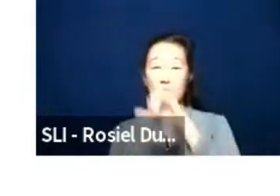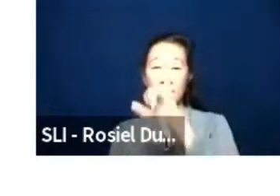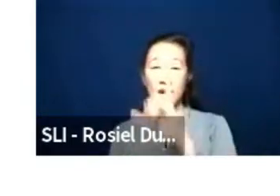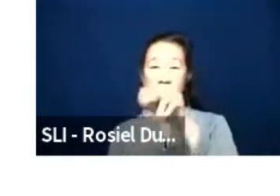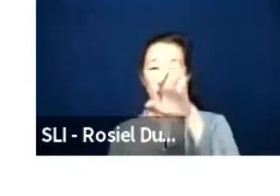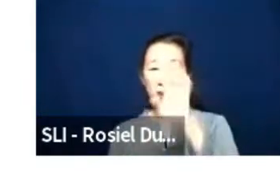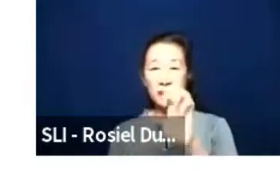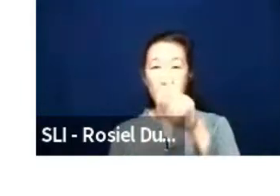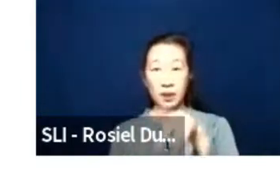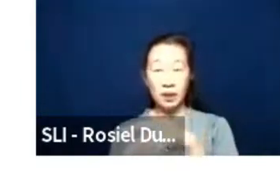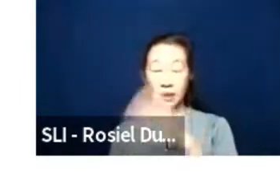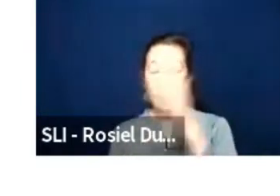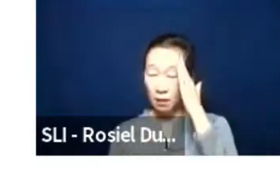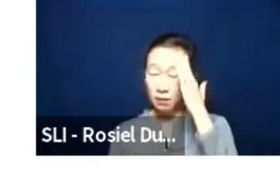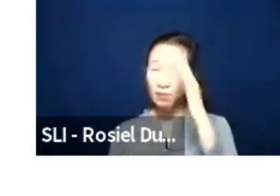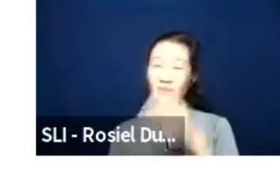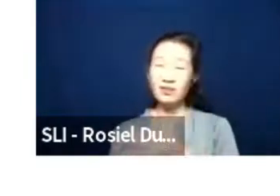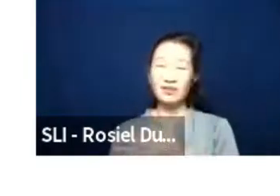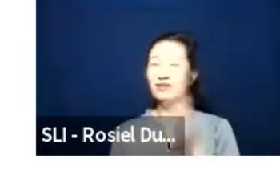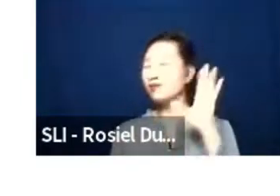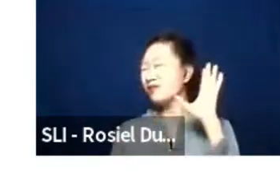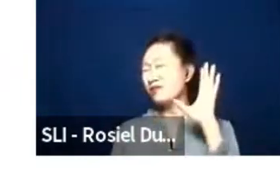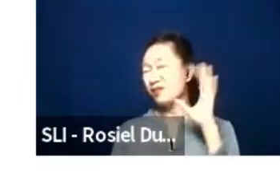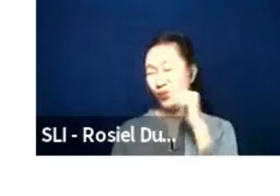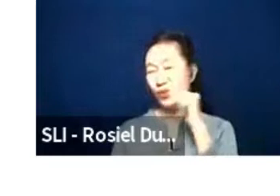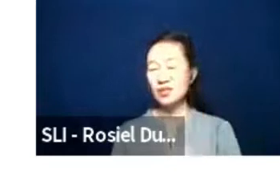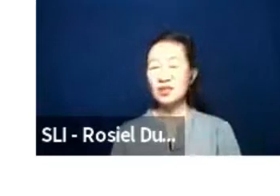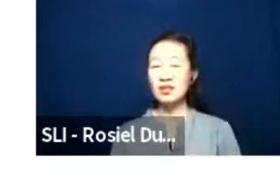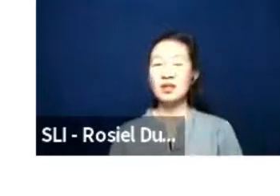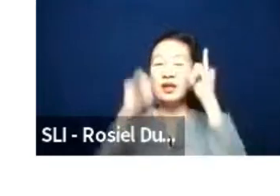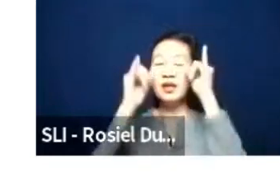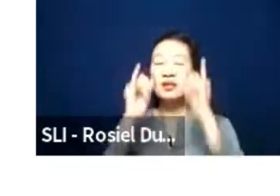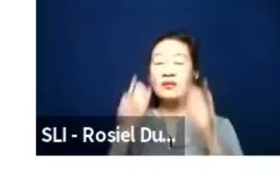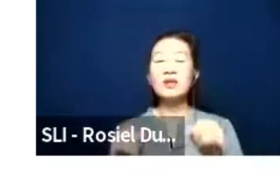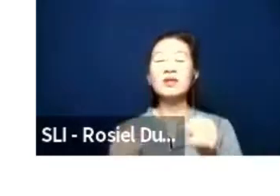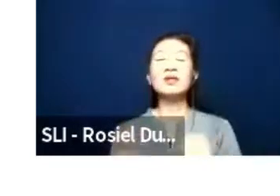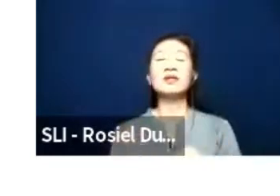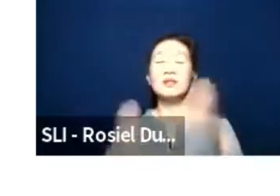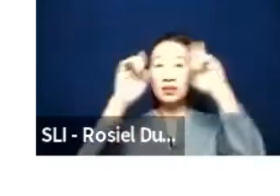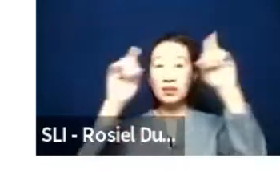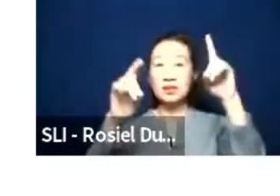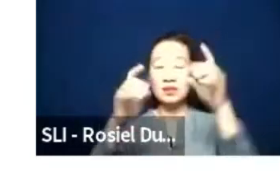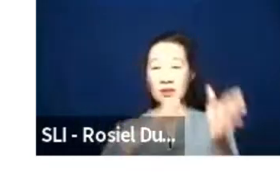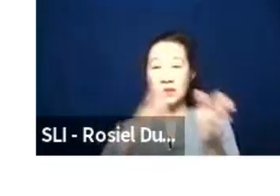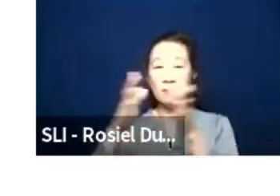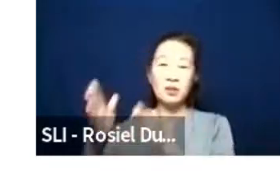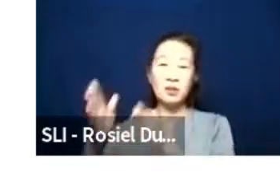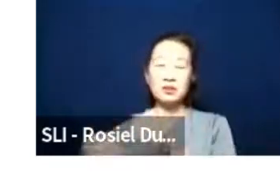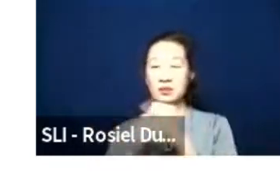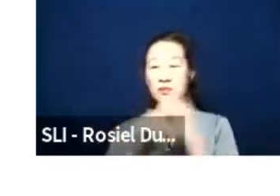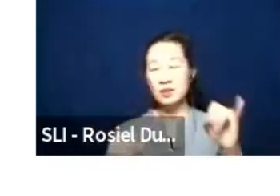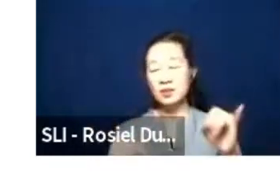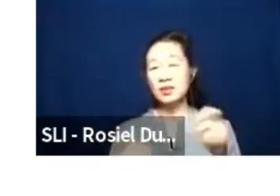alam ko po naririnig nyo na yan kadalasan, yung individualized educational plan, or